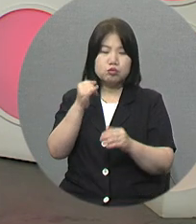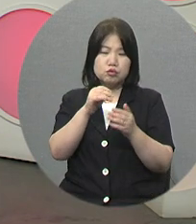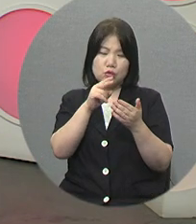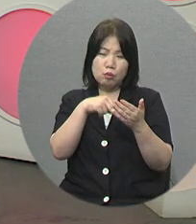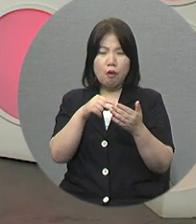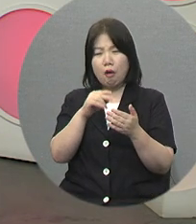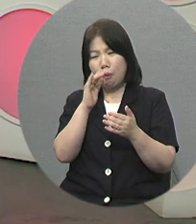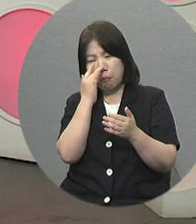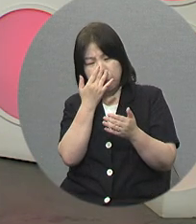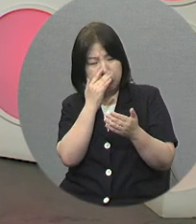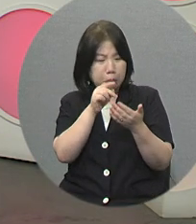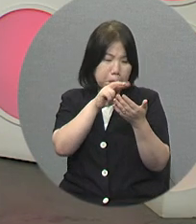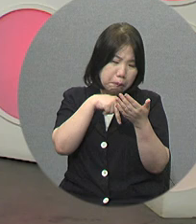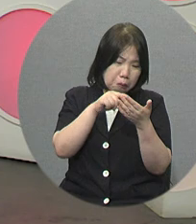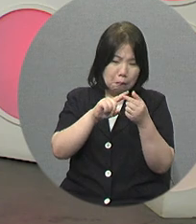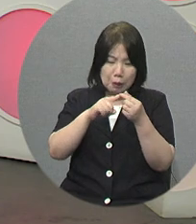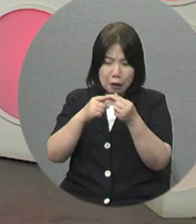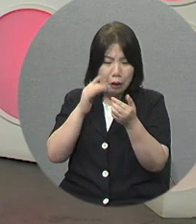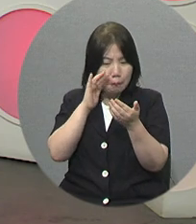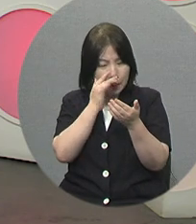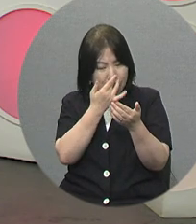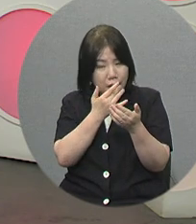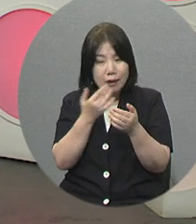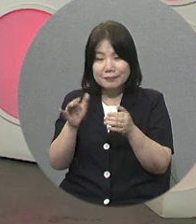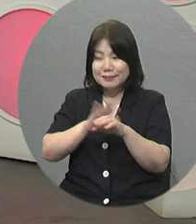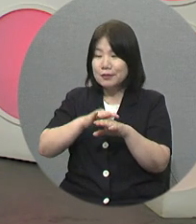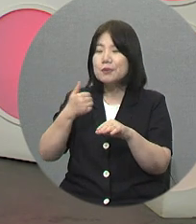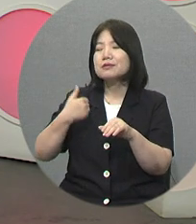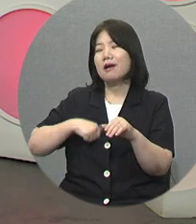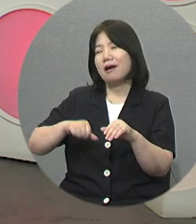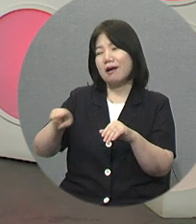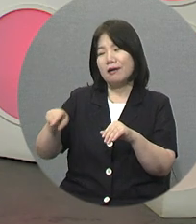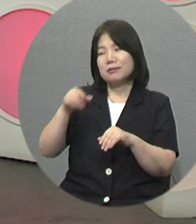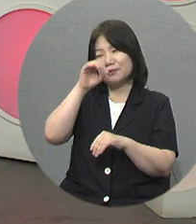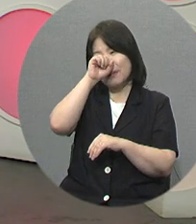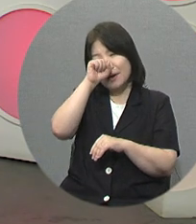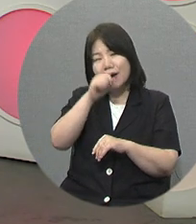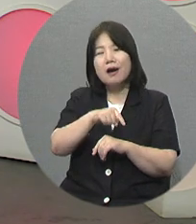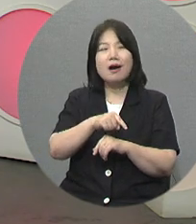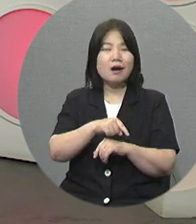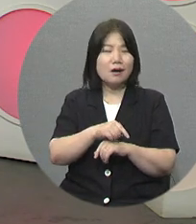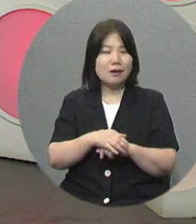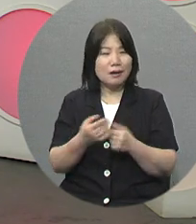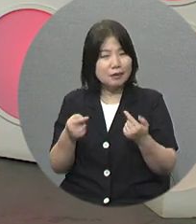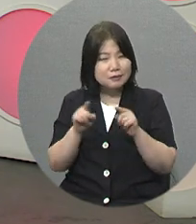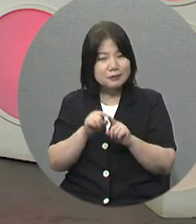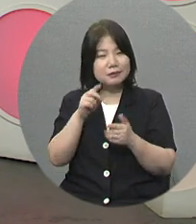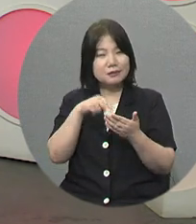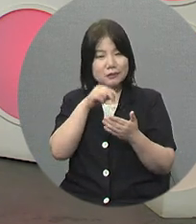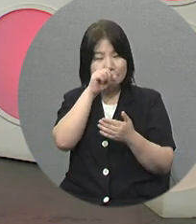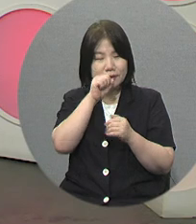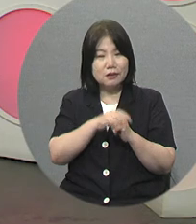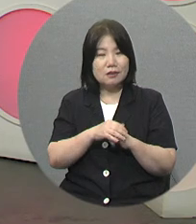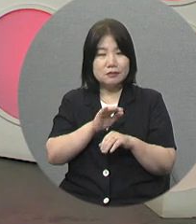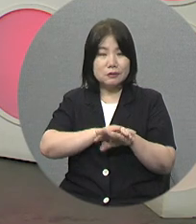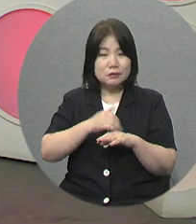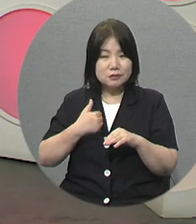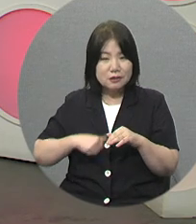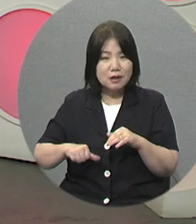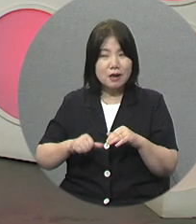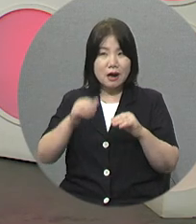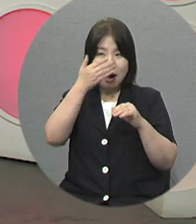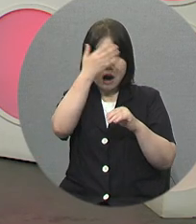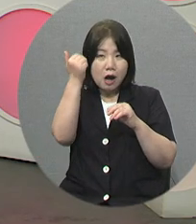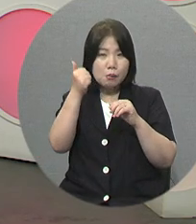어떡하지, 어떡하지 고민하셨겠지만 그 손자는 너무너무 좋았을 것 같아요. 그렇지. 나는 또 이런 것도 있을 것 같아. 손자가